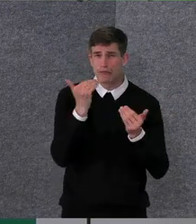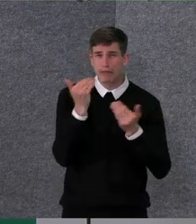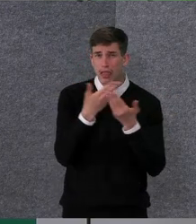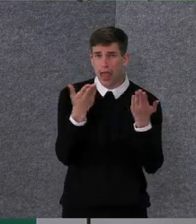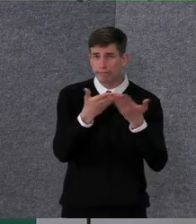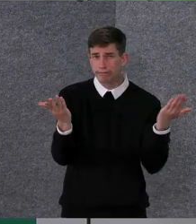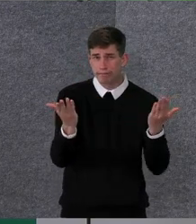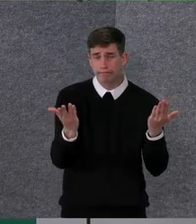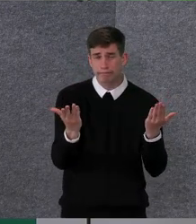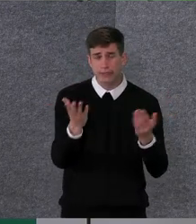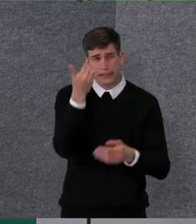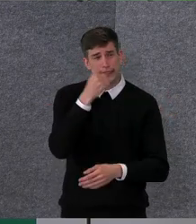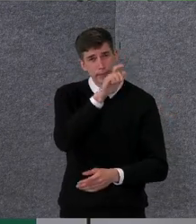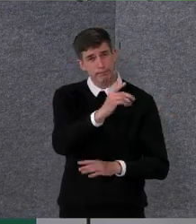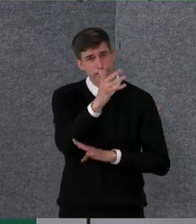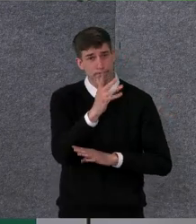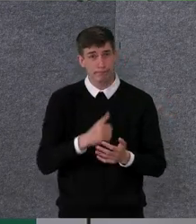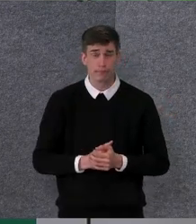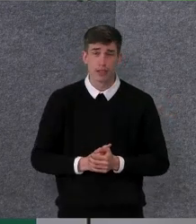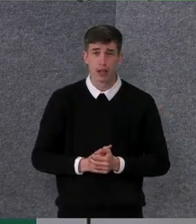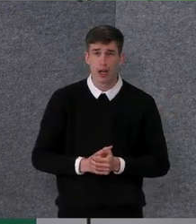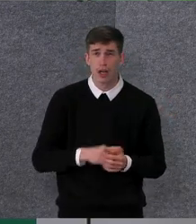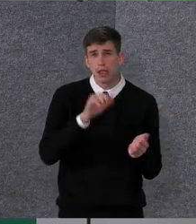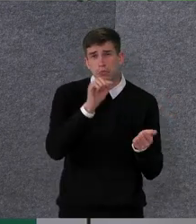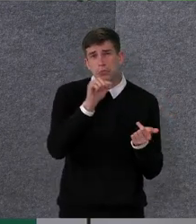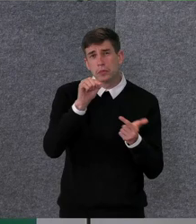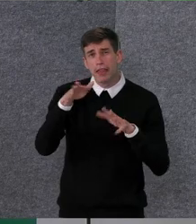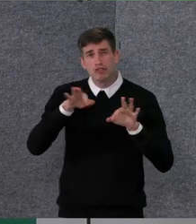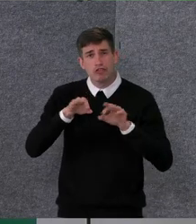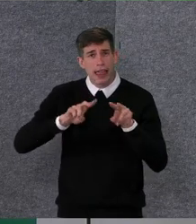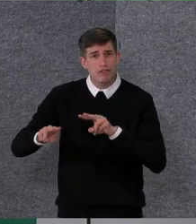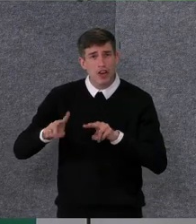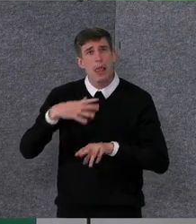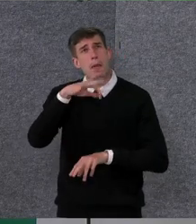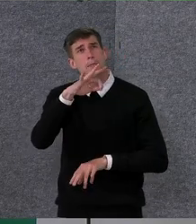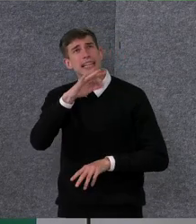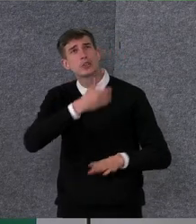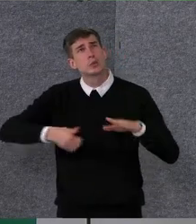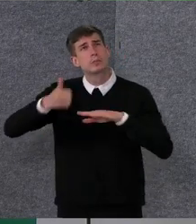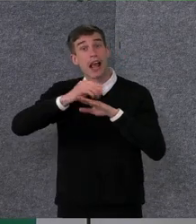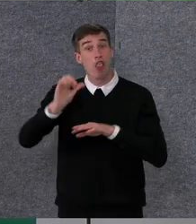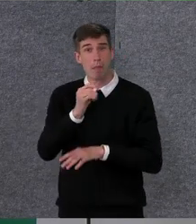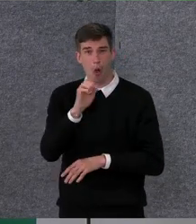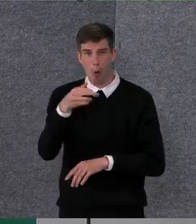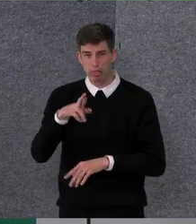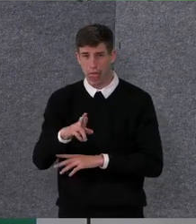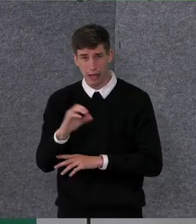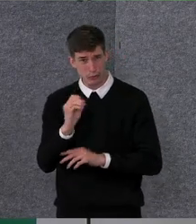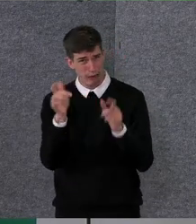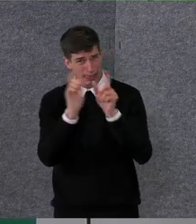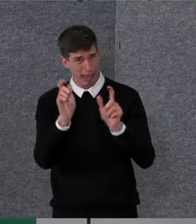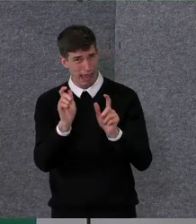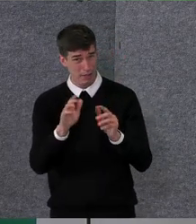Dank, liebe Terry. Und ich sag mal, es gibt ja verschiedene Strategien, sich erneut für ein Präsidium zu empfehlen, aber Otter-Cliffhanger